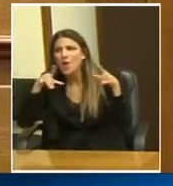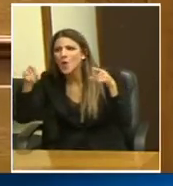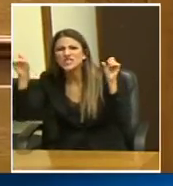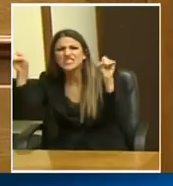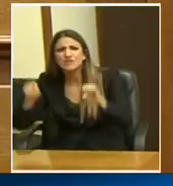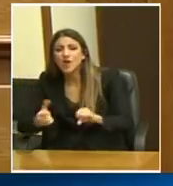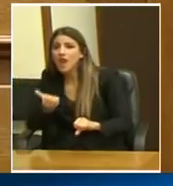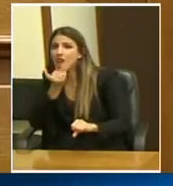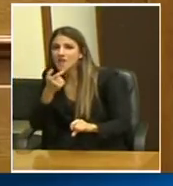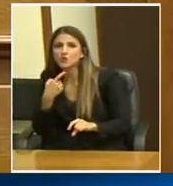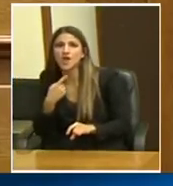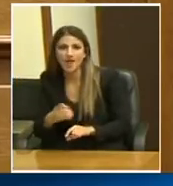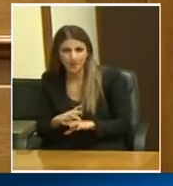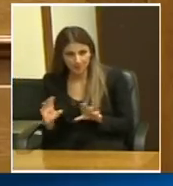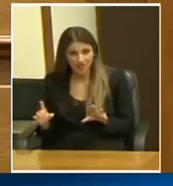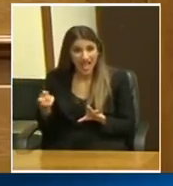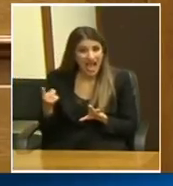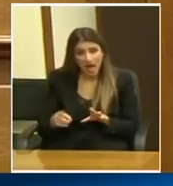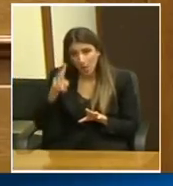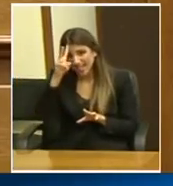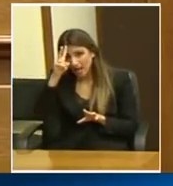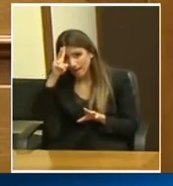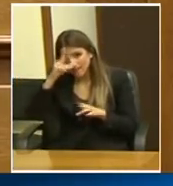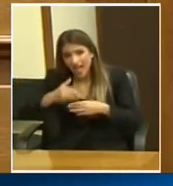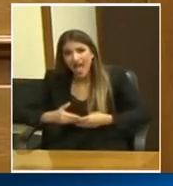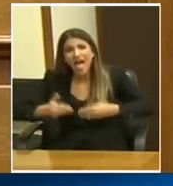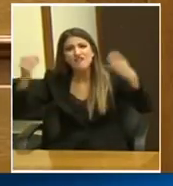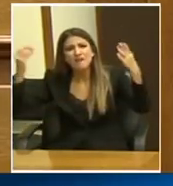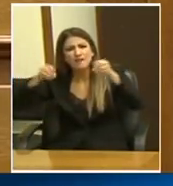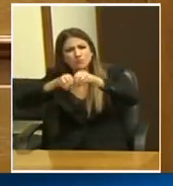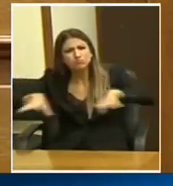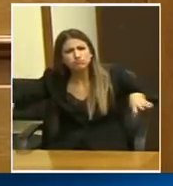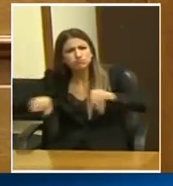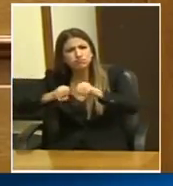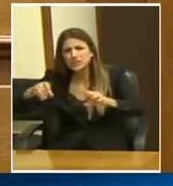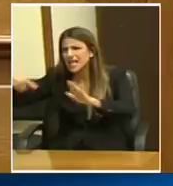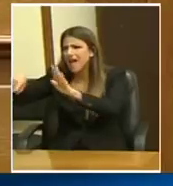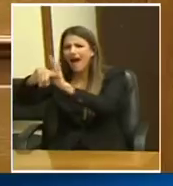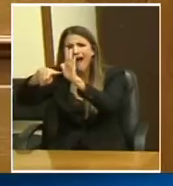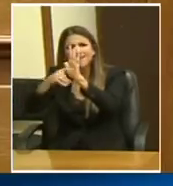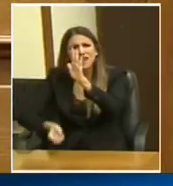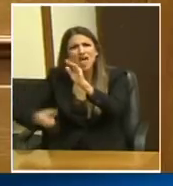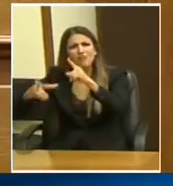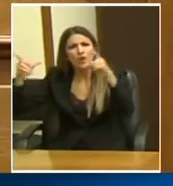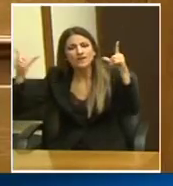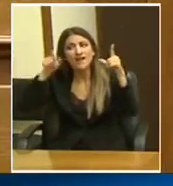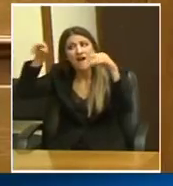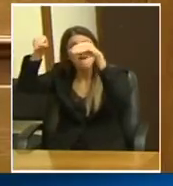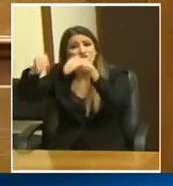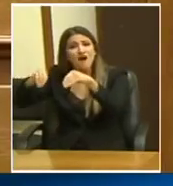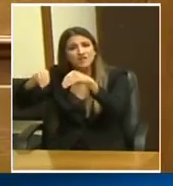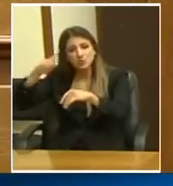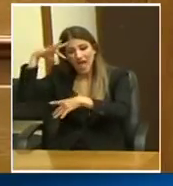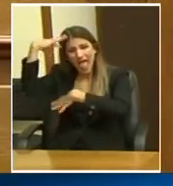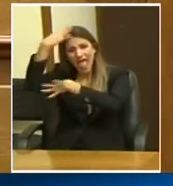του γερμανικού συντηρητικού τύπου, η Frankfurter Allgemeine Zeitung, να αποκαλεί τον κύριο Μητσοτάκη εκπρόσωπο του παλιού